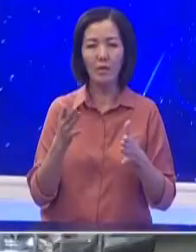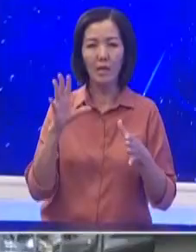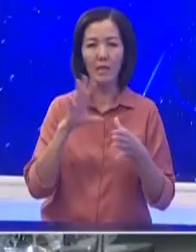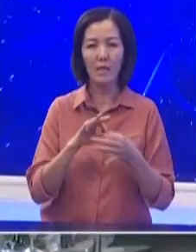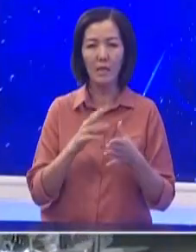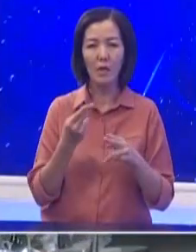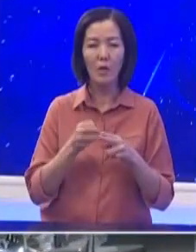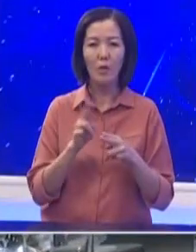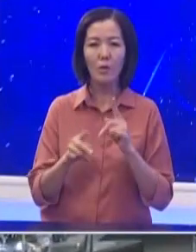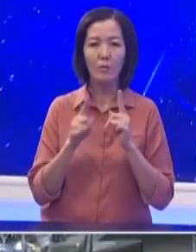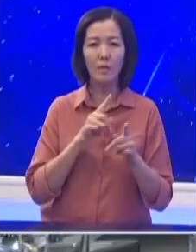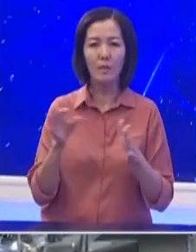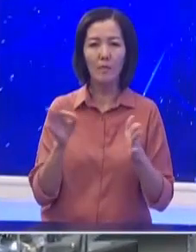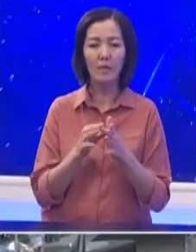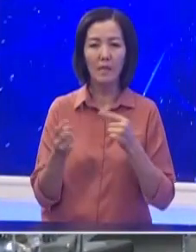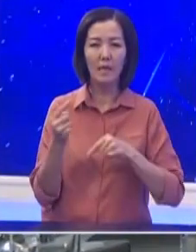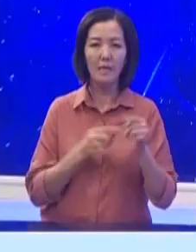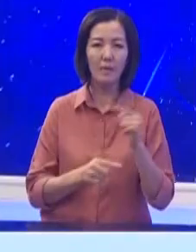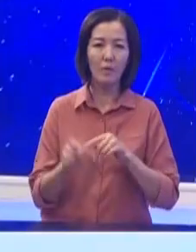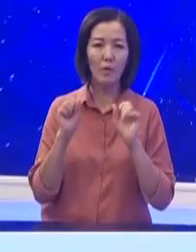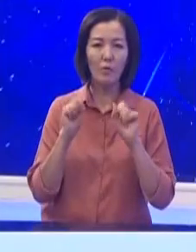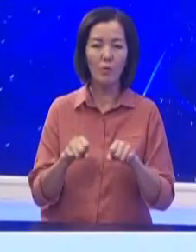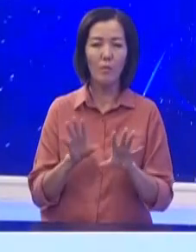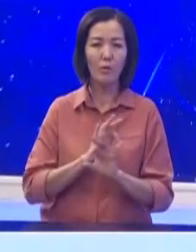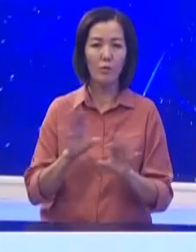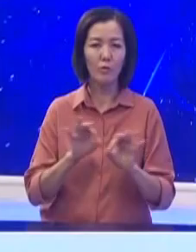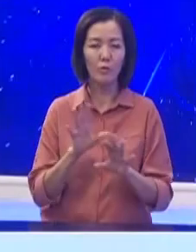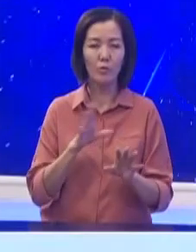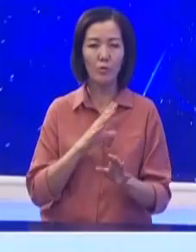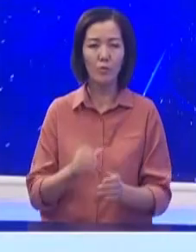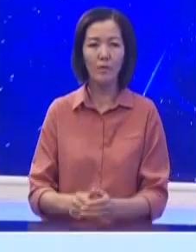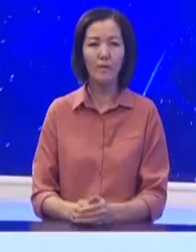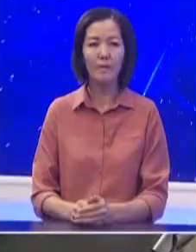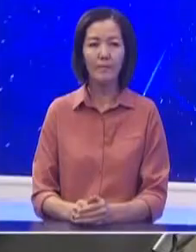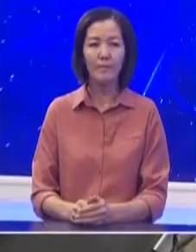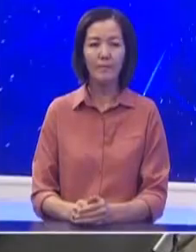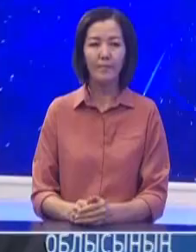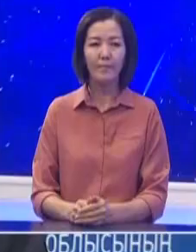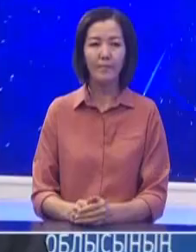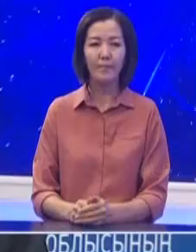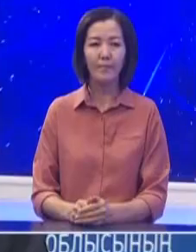Сол себепті жиынның мақсаты кәсіпкерлерге құқықтық нормаларды түсіндіру.